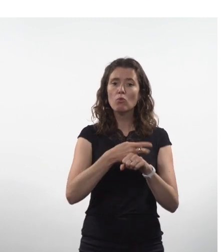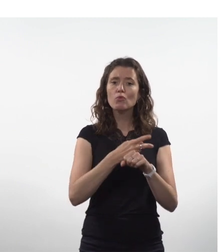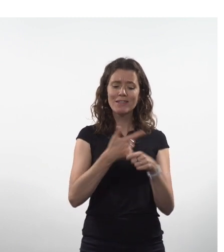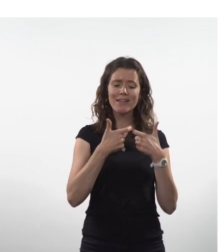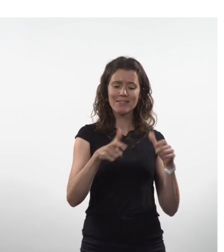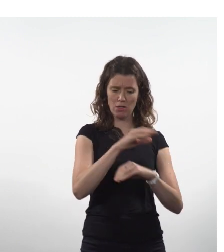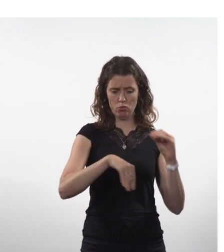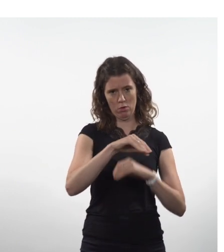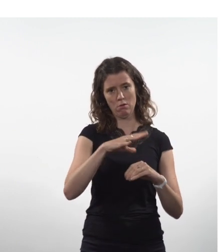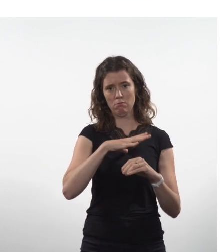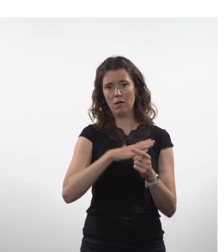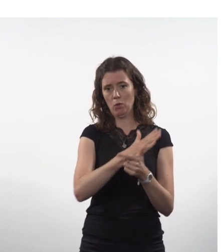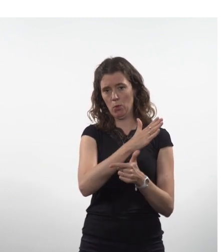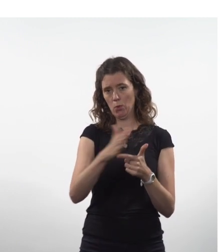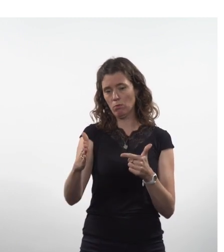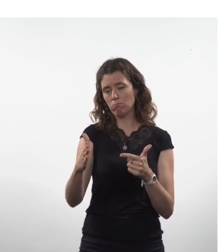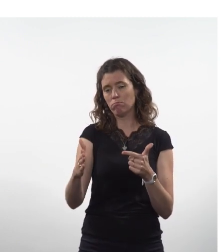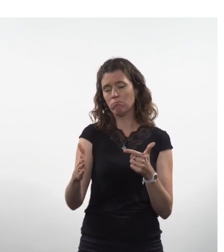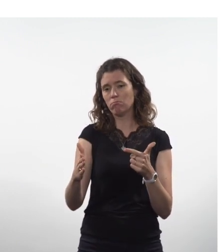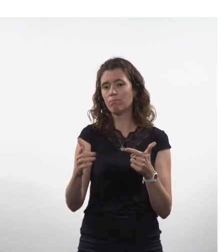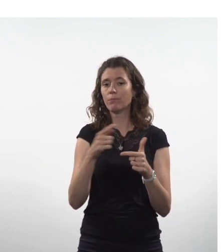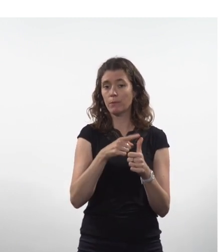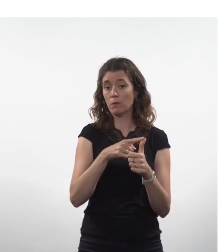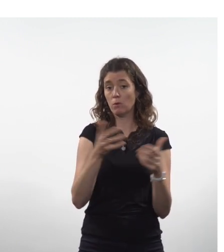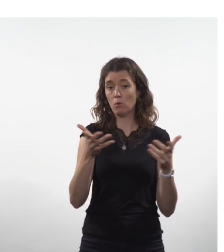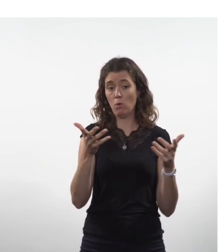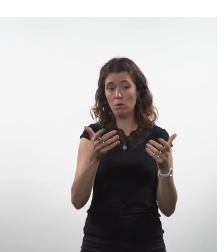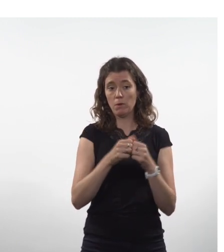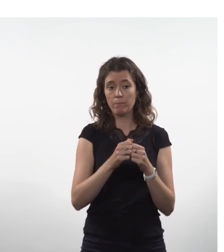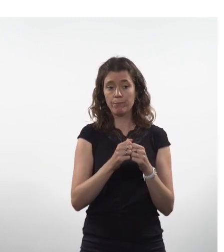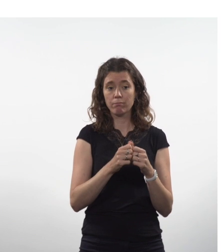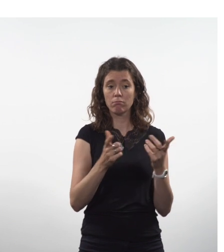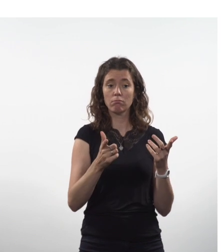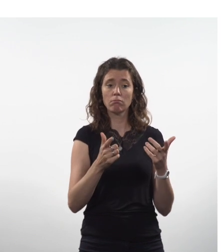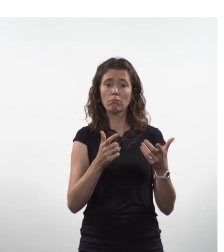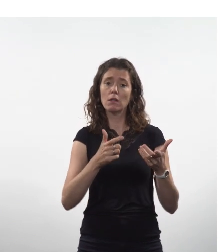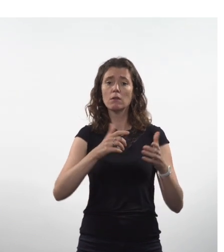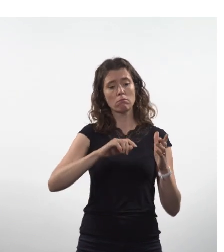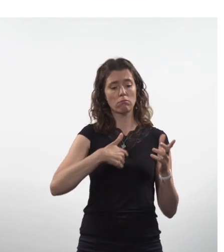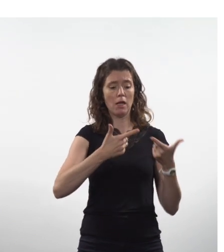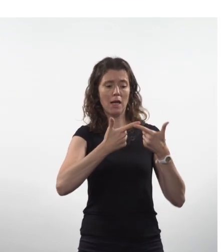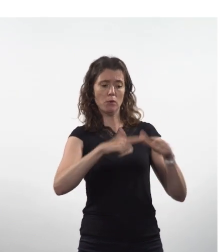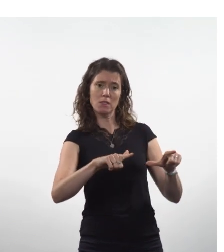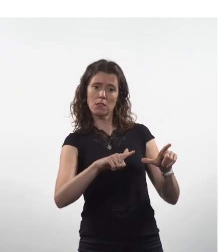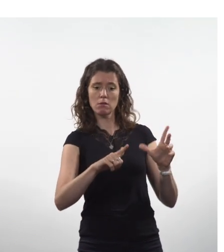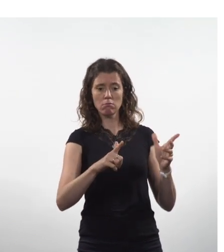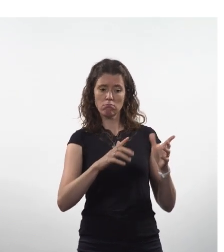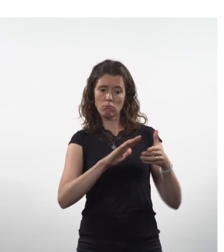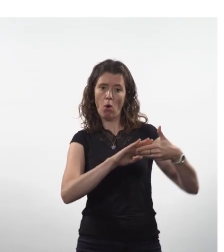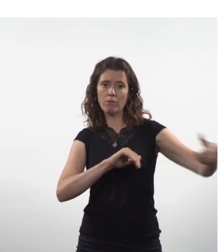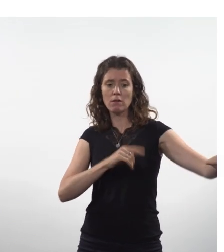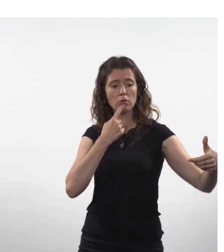mis en place dans les unités. Le premier, c'est le transfert de l'exigence linguistique. C'est-à-dire que ce n'est plus au patient de s'adapter à la langue